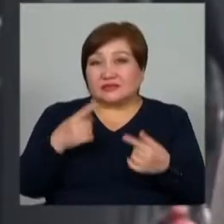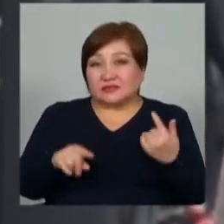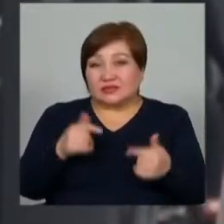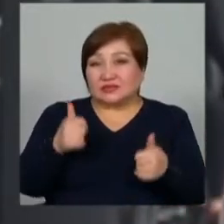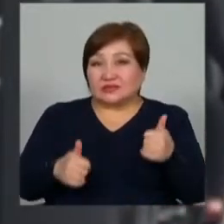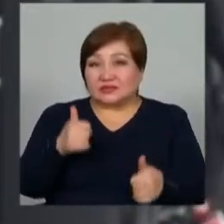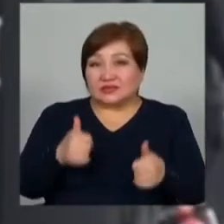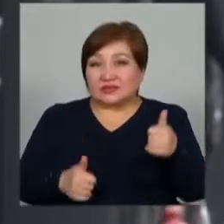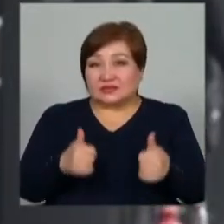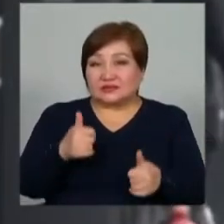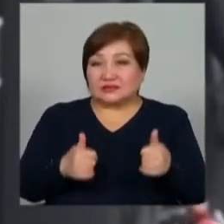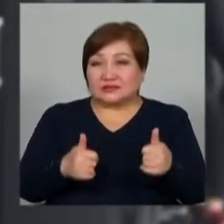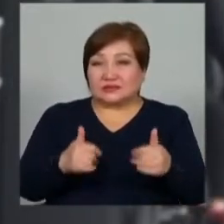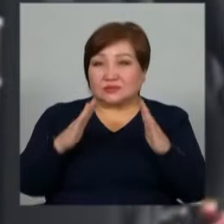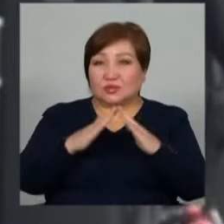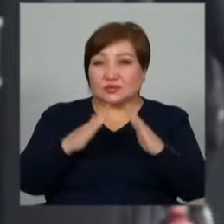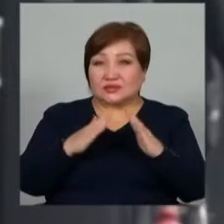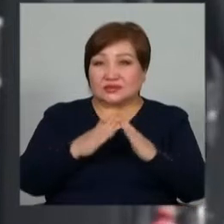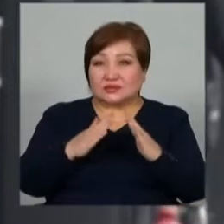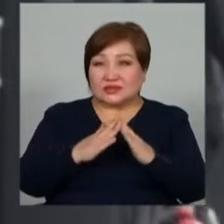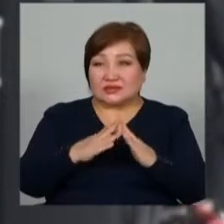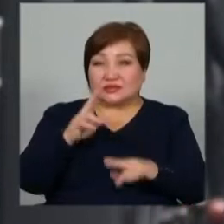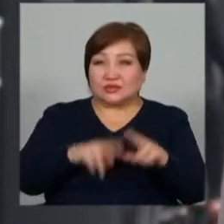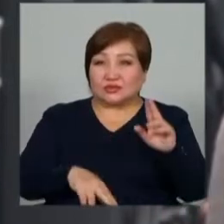бұл зданияның көп құрылысы өте нашар екен.